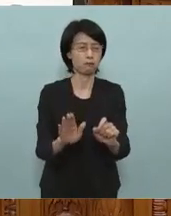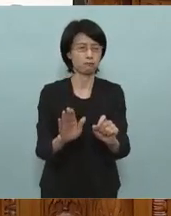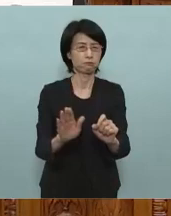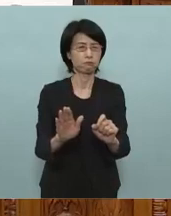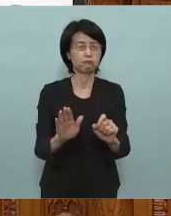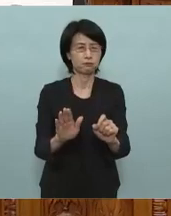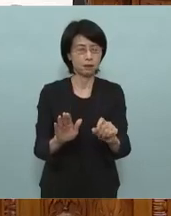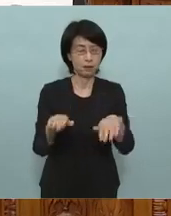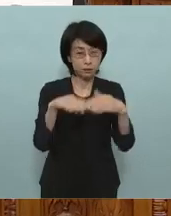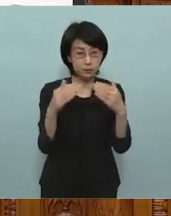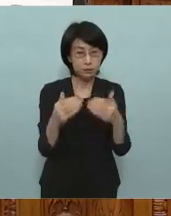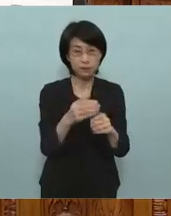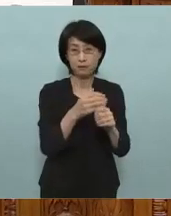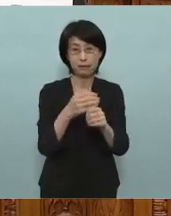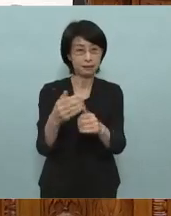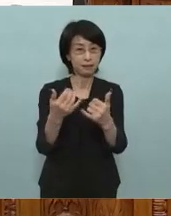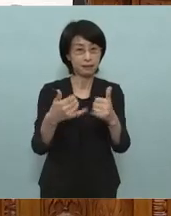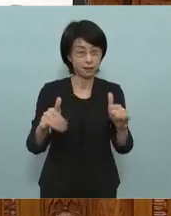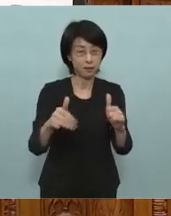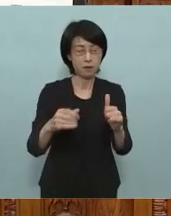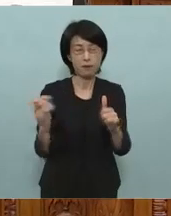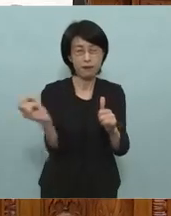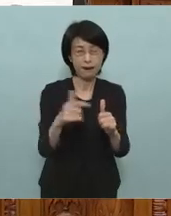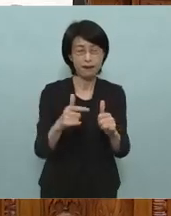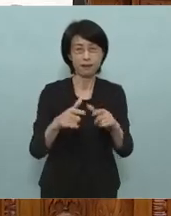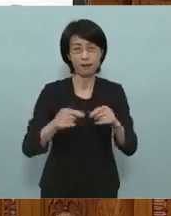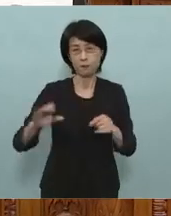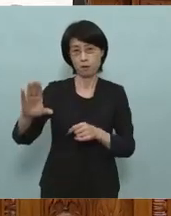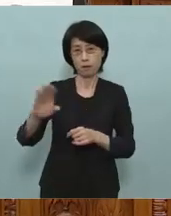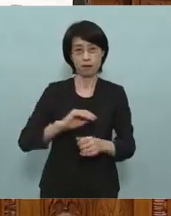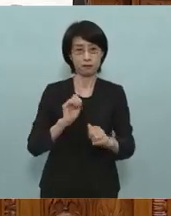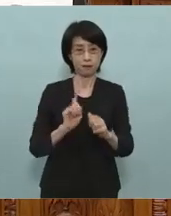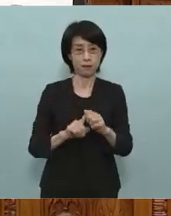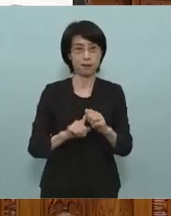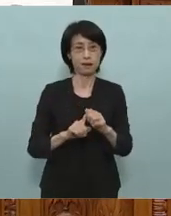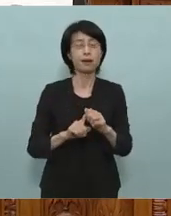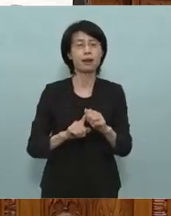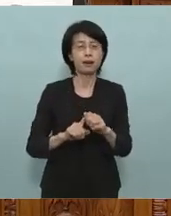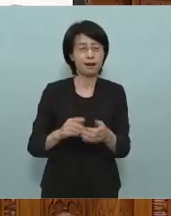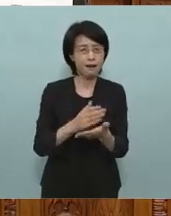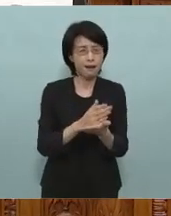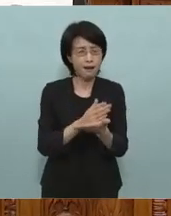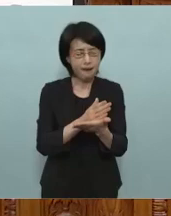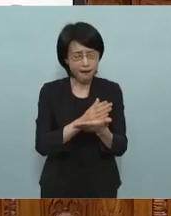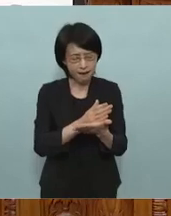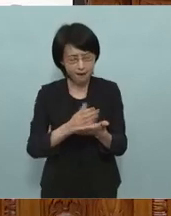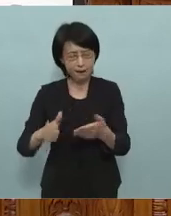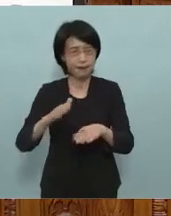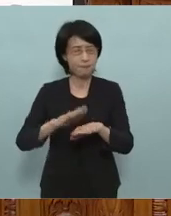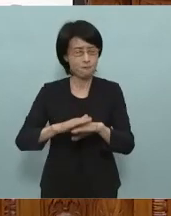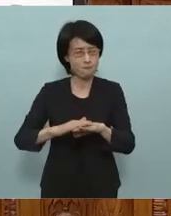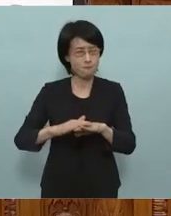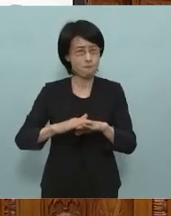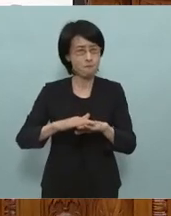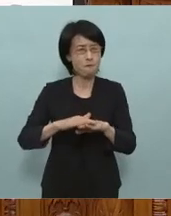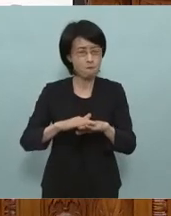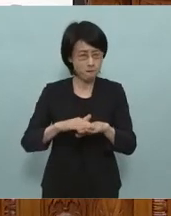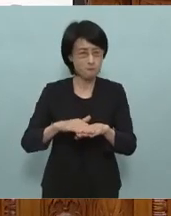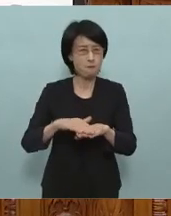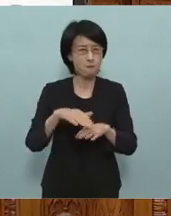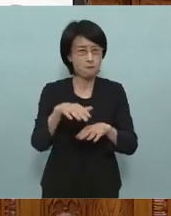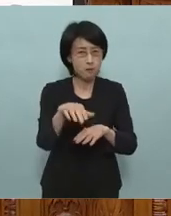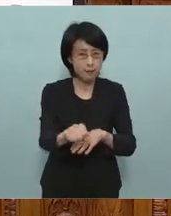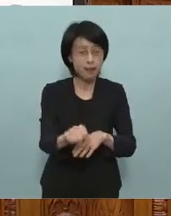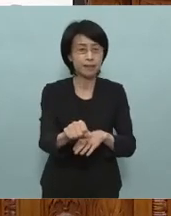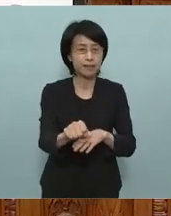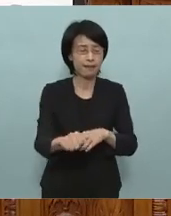全ての拉致被害者の一日も早い帰国を実現すべくあらゆるチャンスを逃すことなく全力で